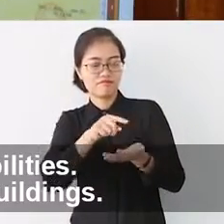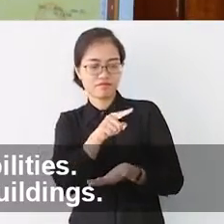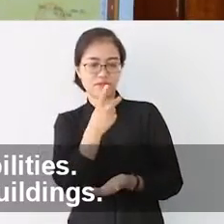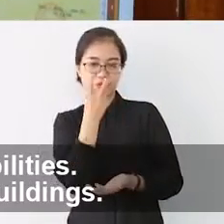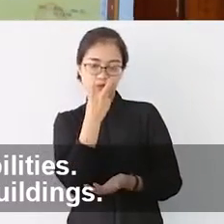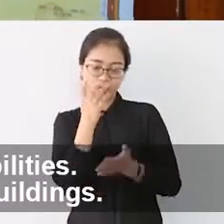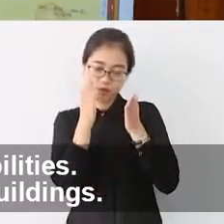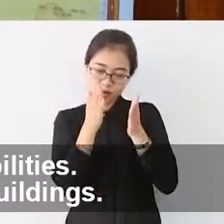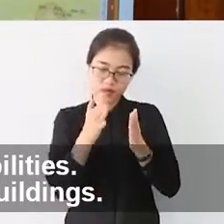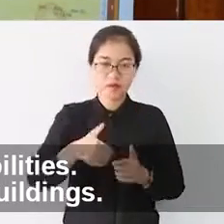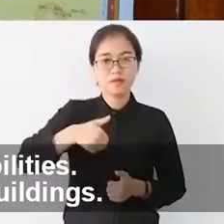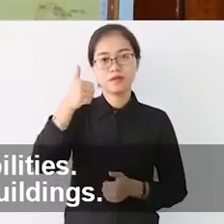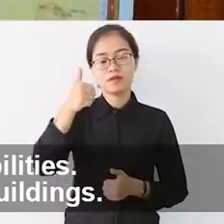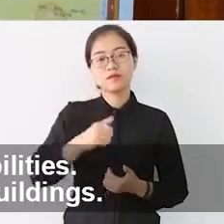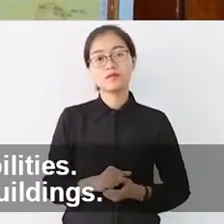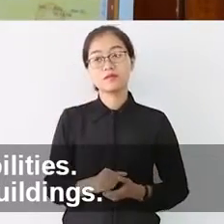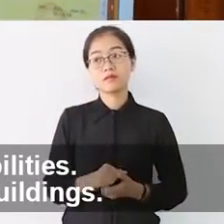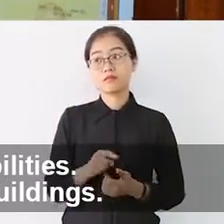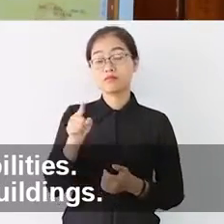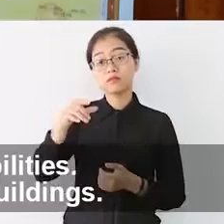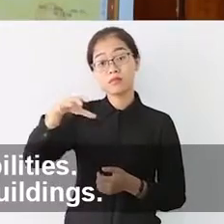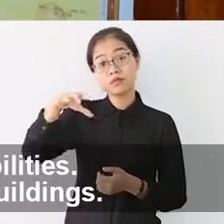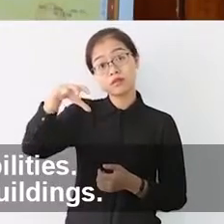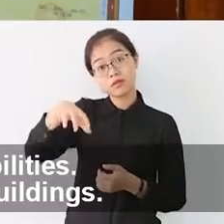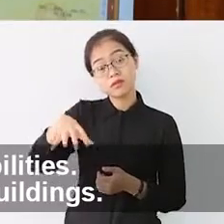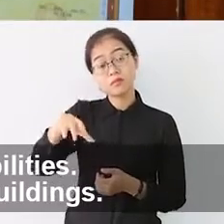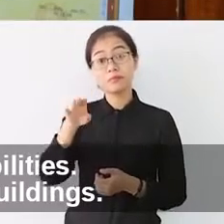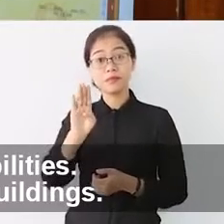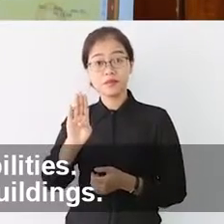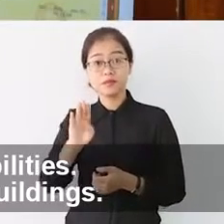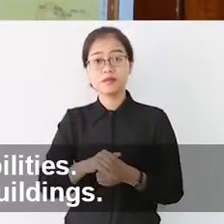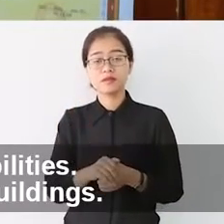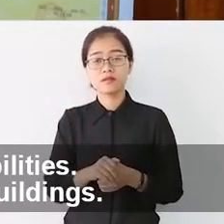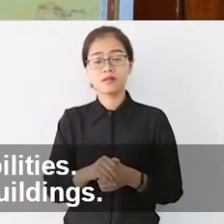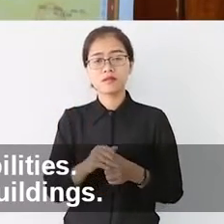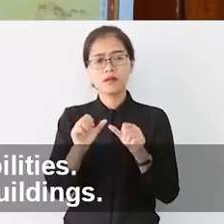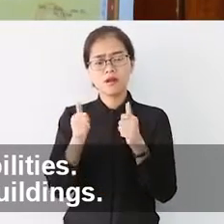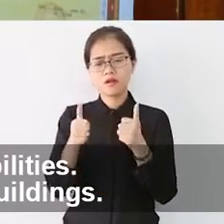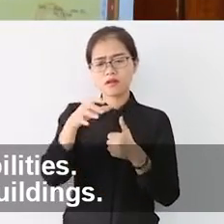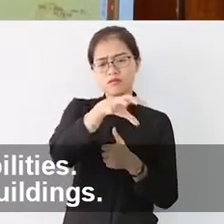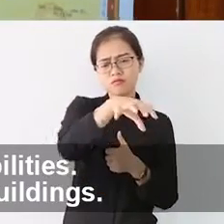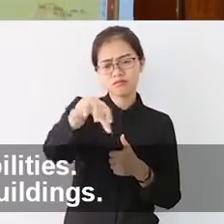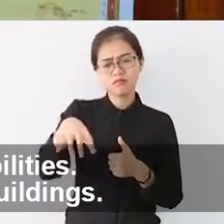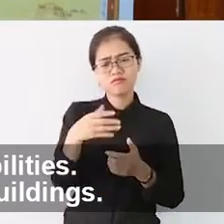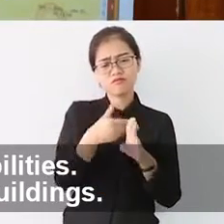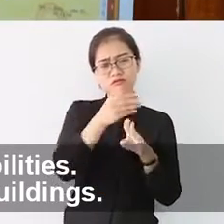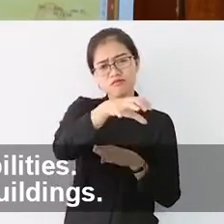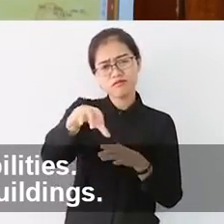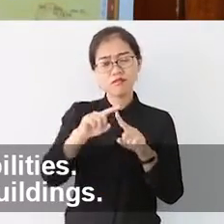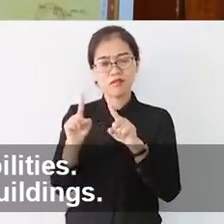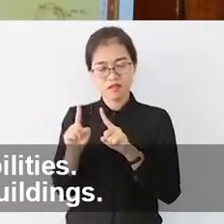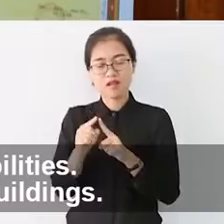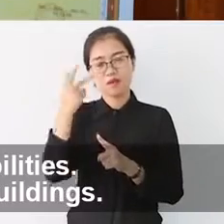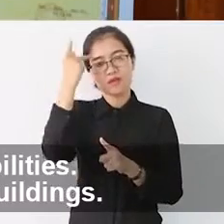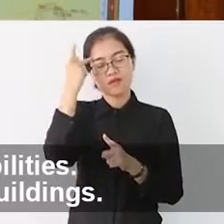mà đặc biệt là những người khuyết tật về vận động. Rồi dãy nhà mới làm là dãy nhà B, và những cái khu vực ở trong trường thì người ta cũng